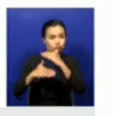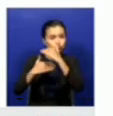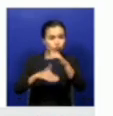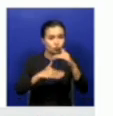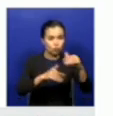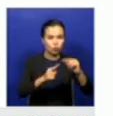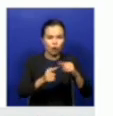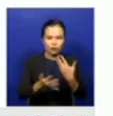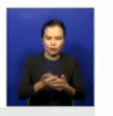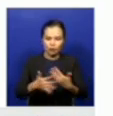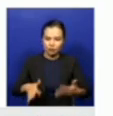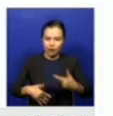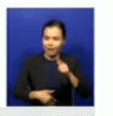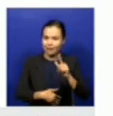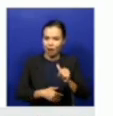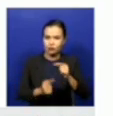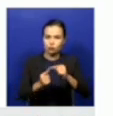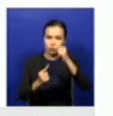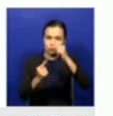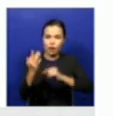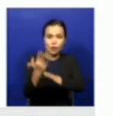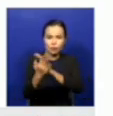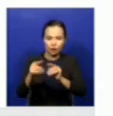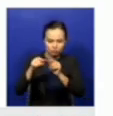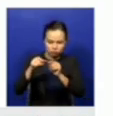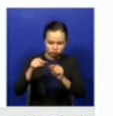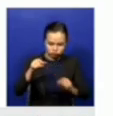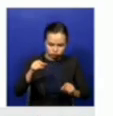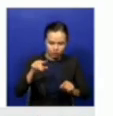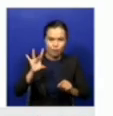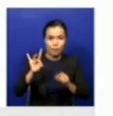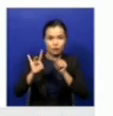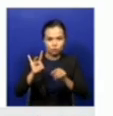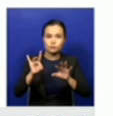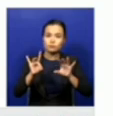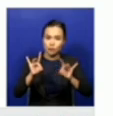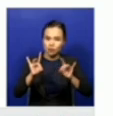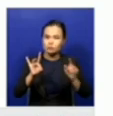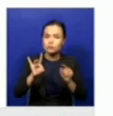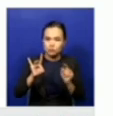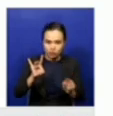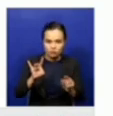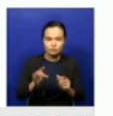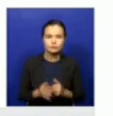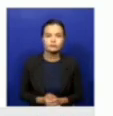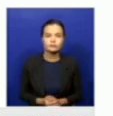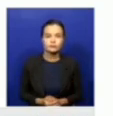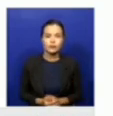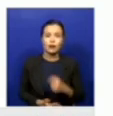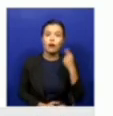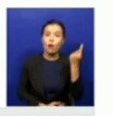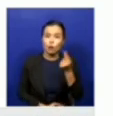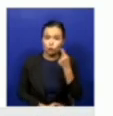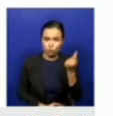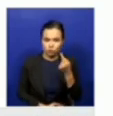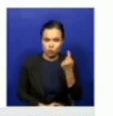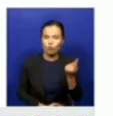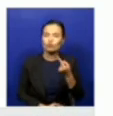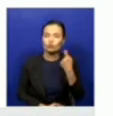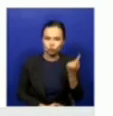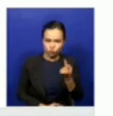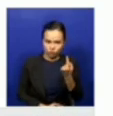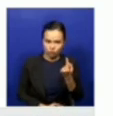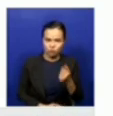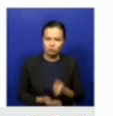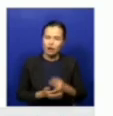รายได้หลักของประเทศไทยนั้นจะหดตัวถึงร้อยละ 8.8 ครับ ส่วนการท่องเที่ยวแน่นอนครับโดยค